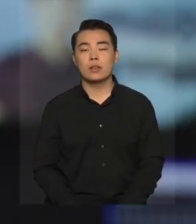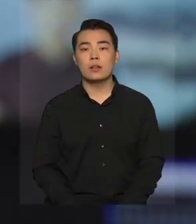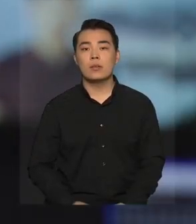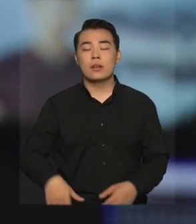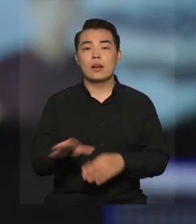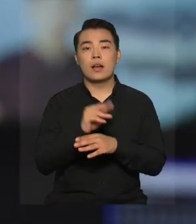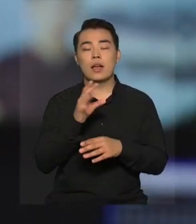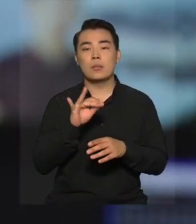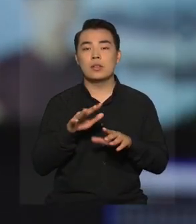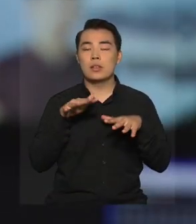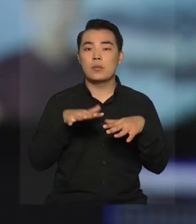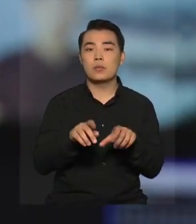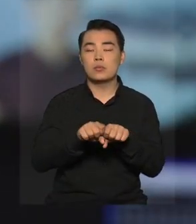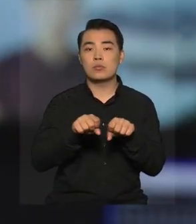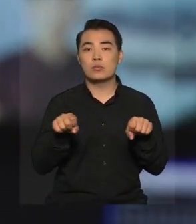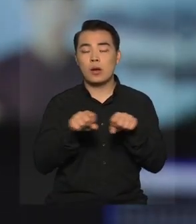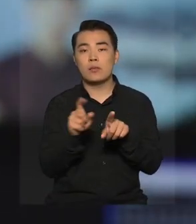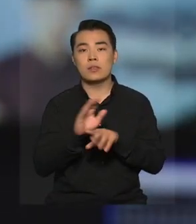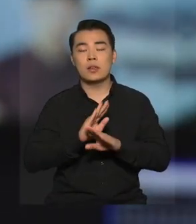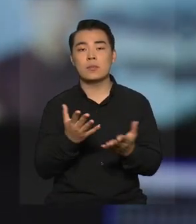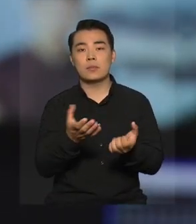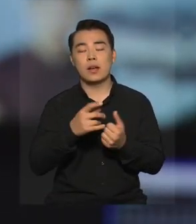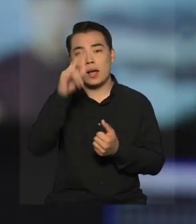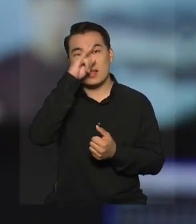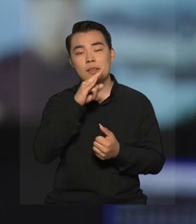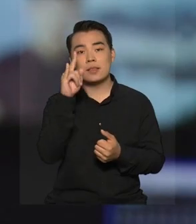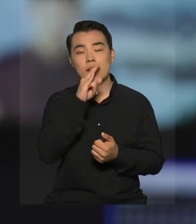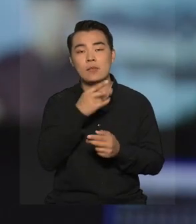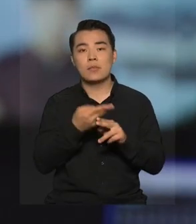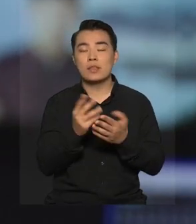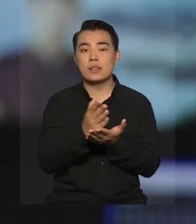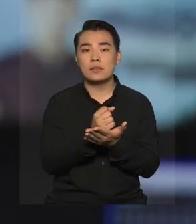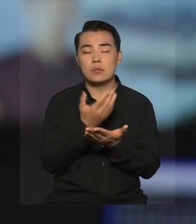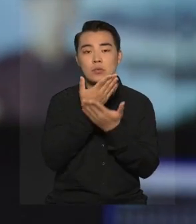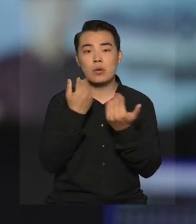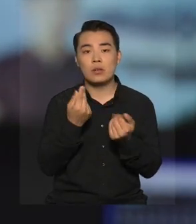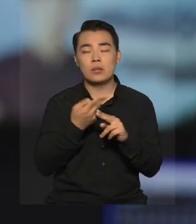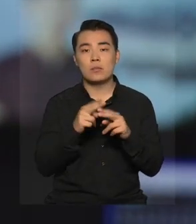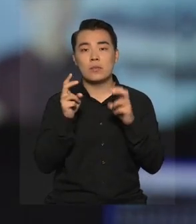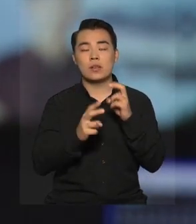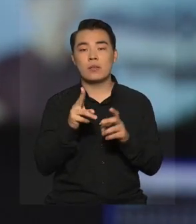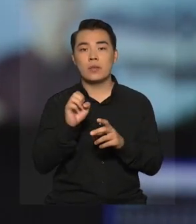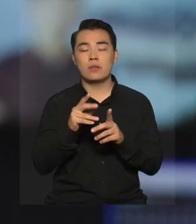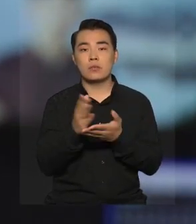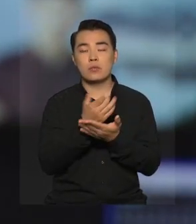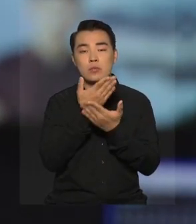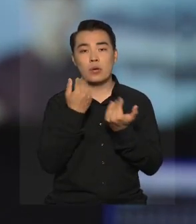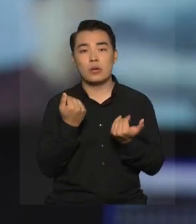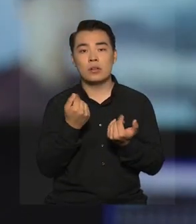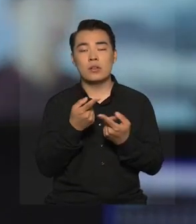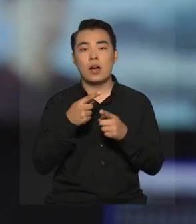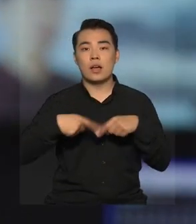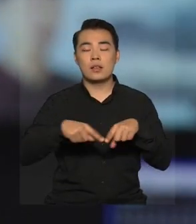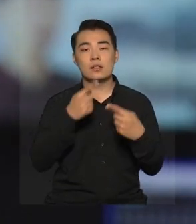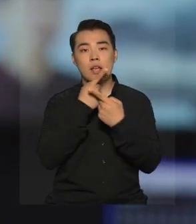Каспийский трубопроводный консорциум временно не принимает казахстанскую нефть в резервуары и не производит ее перевалку. В организации сообщили,